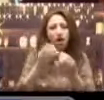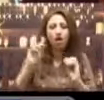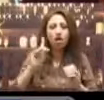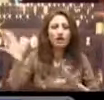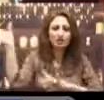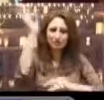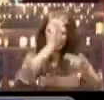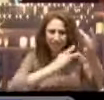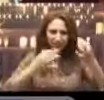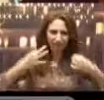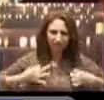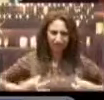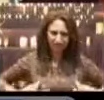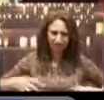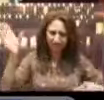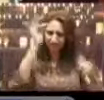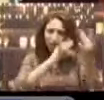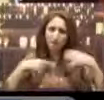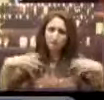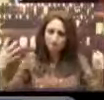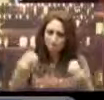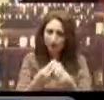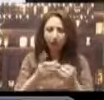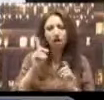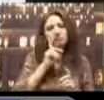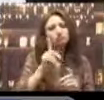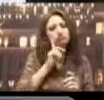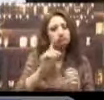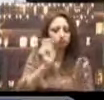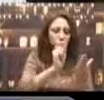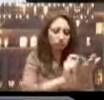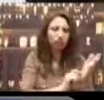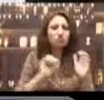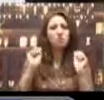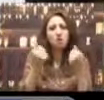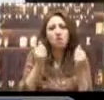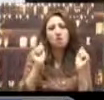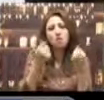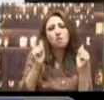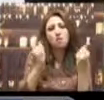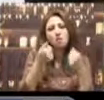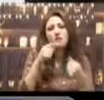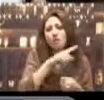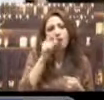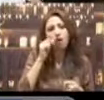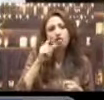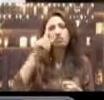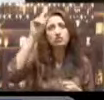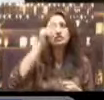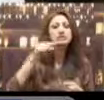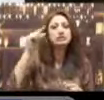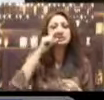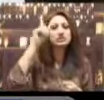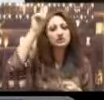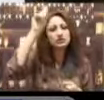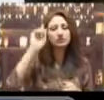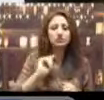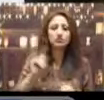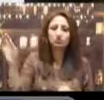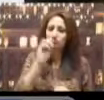بس كده. طيب انا خريت بكل حاجه، انا ما قلتش الكلام ده. لا لا لا انا عارف. انا يعني طبعا انت بتقول اراء محترمه